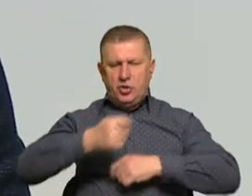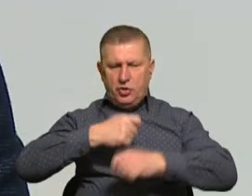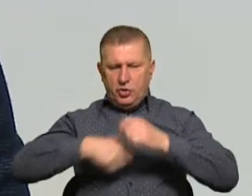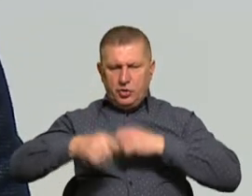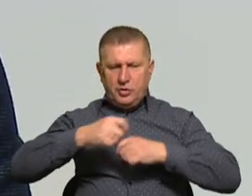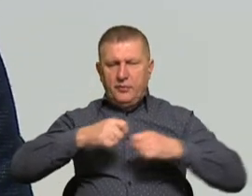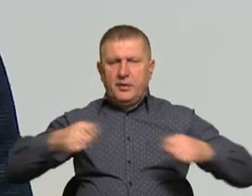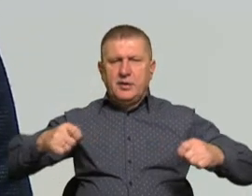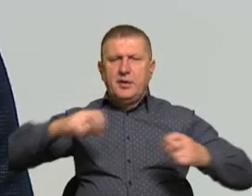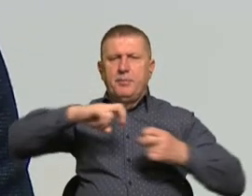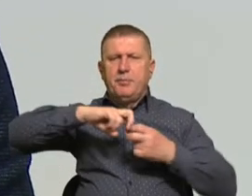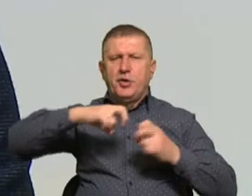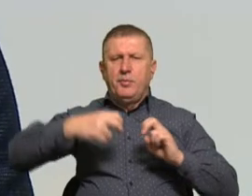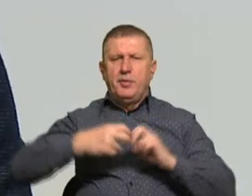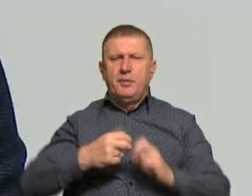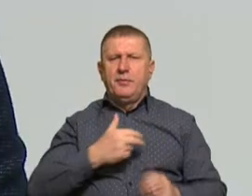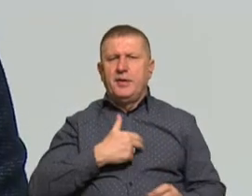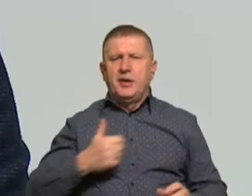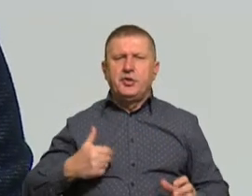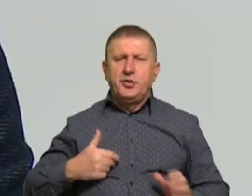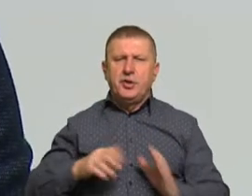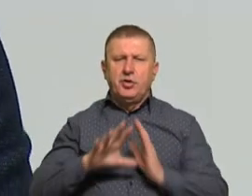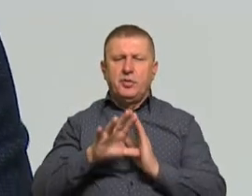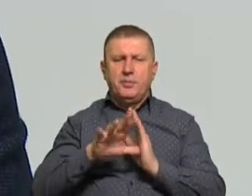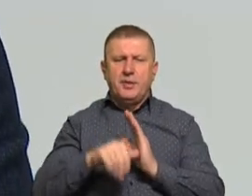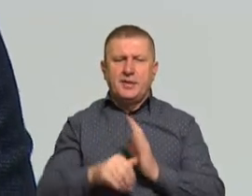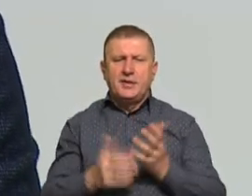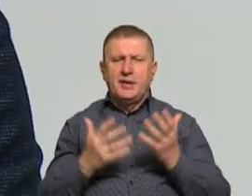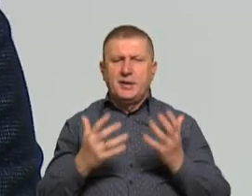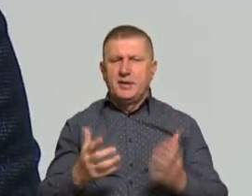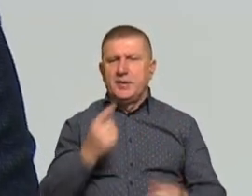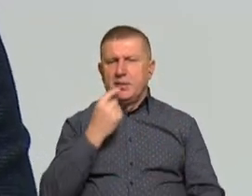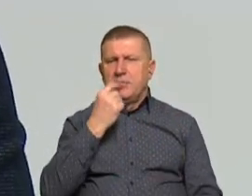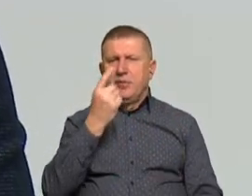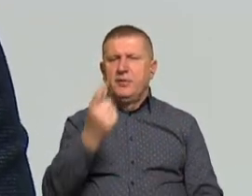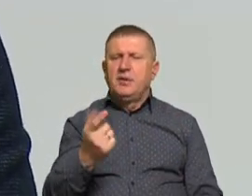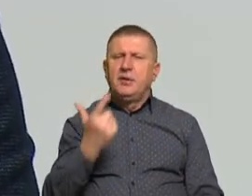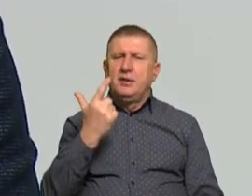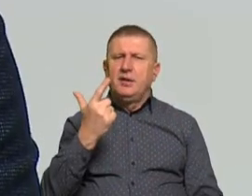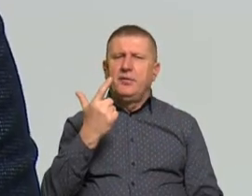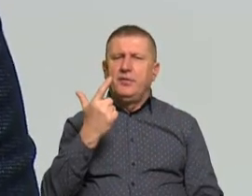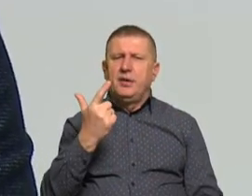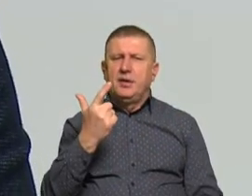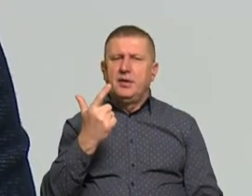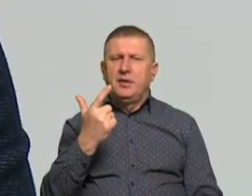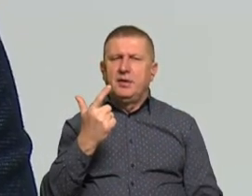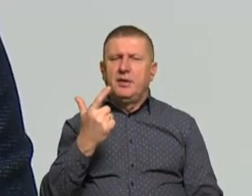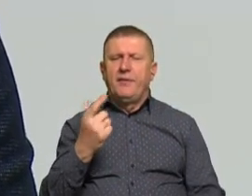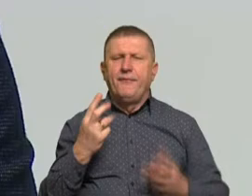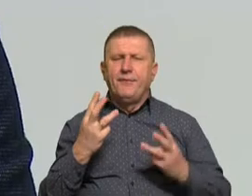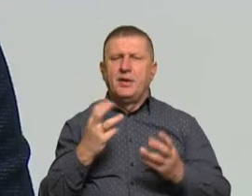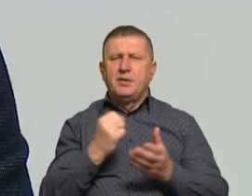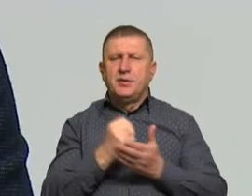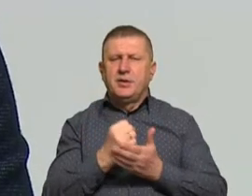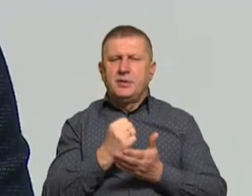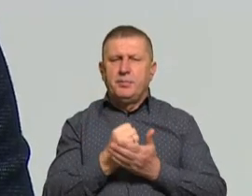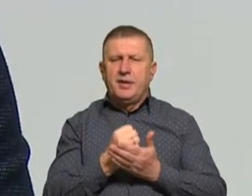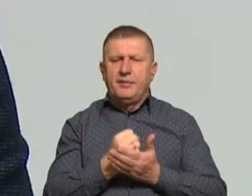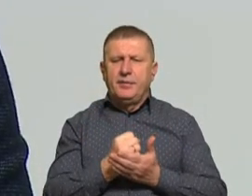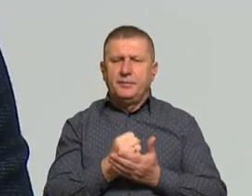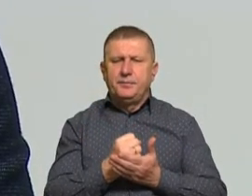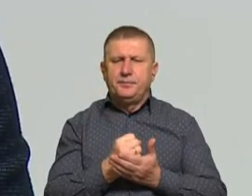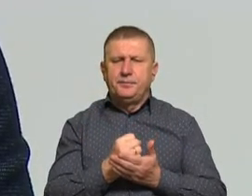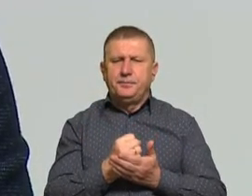problemów komunikacyjnych naszego miasta, chciałbym tutaj zwrócić uwagę na dwie takie istotne kwestie.